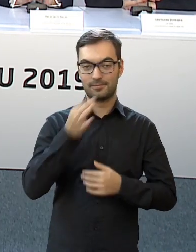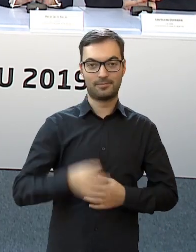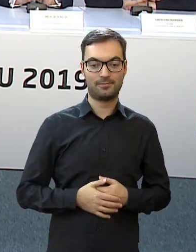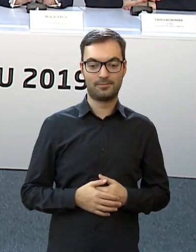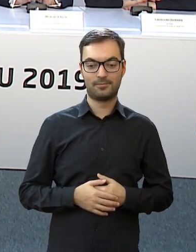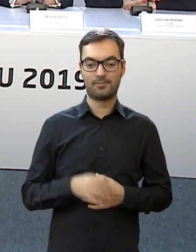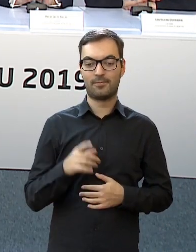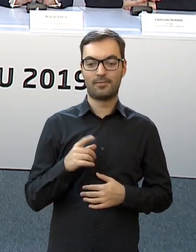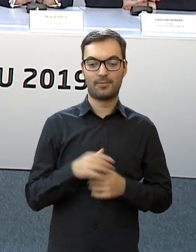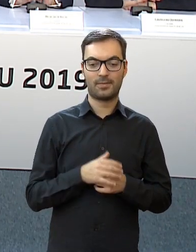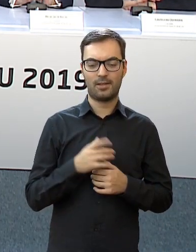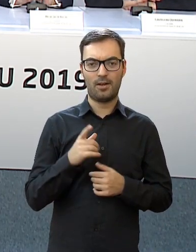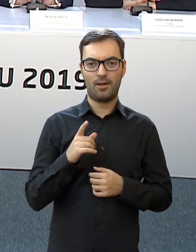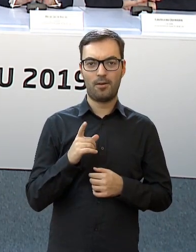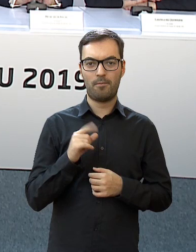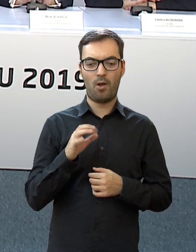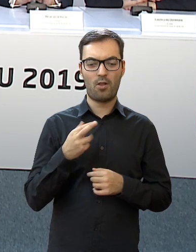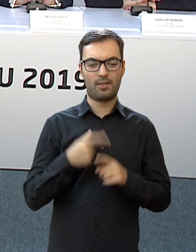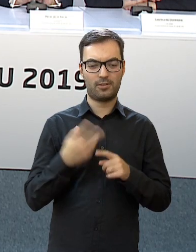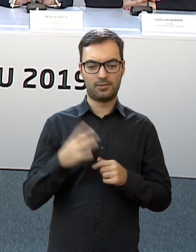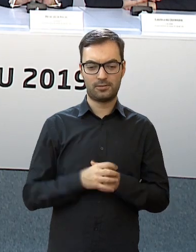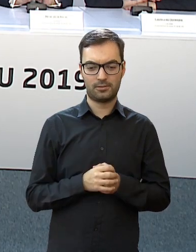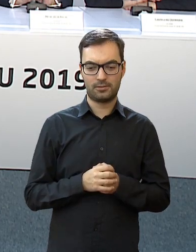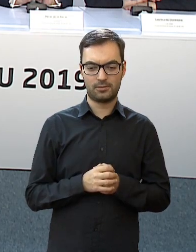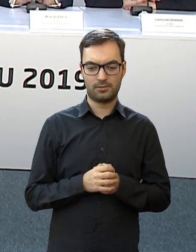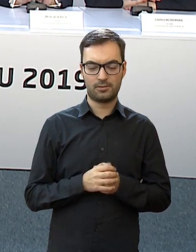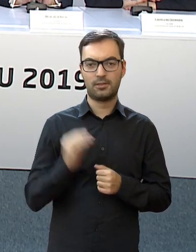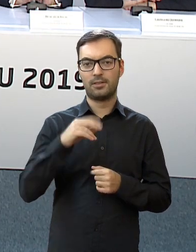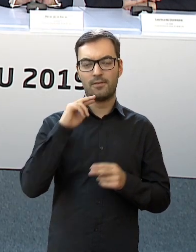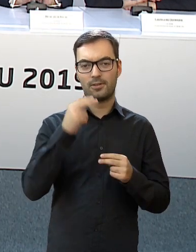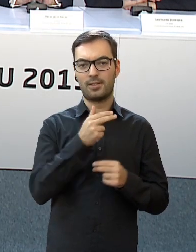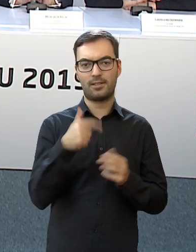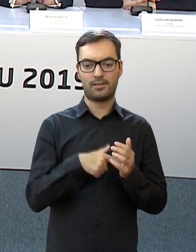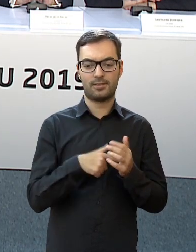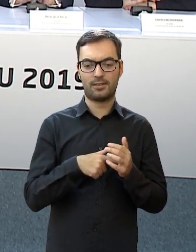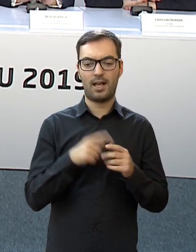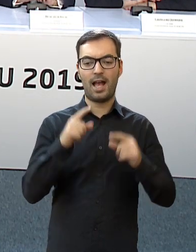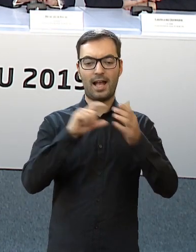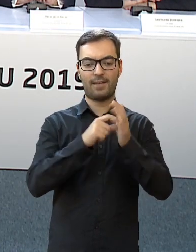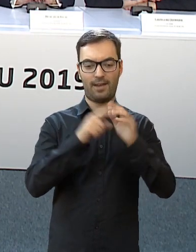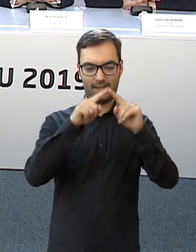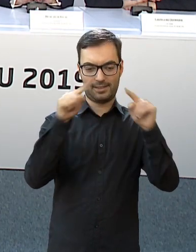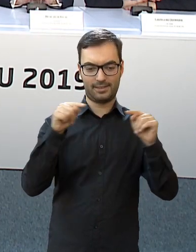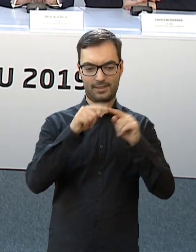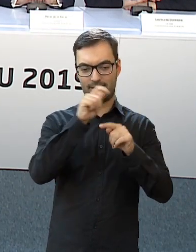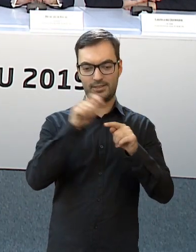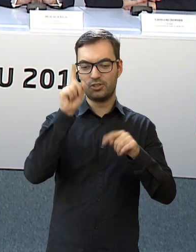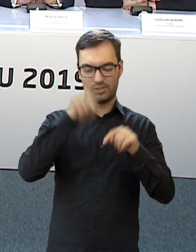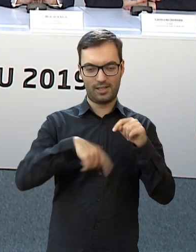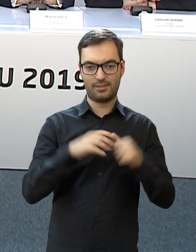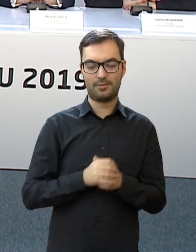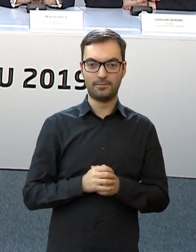Michał Gontarek, Polonia 24. Ja chciałem się zapytać, jeszcze wracając do tematu tych kratek, zakreślania niewłaściwego.